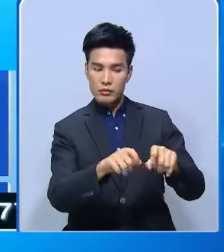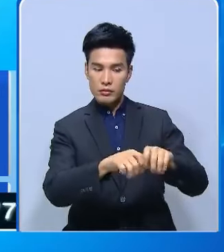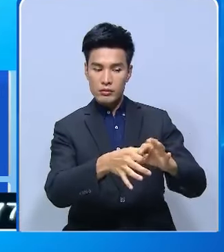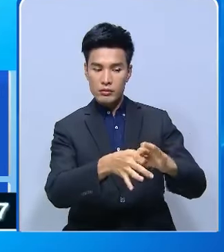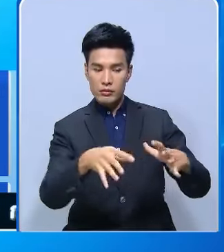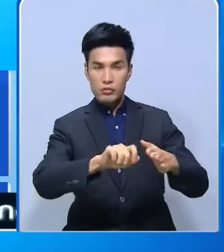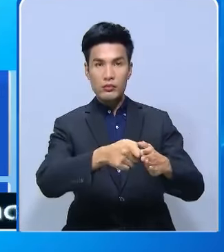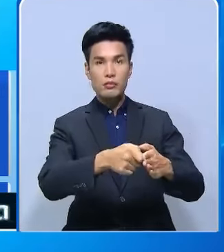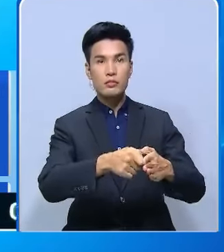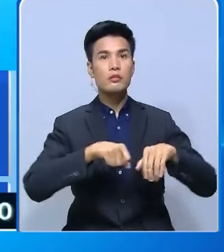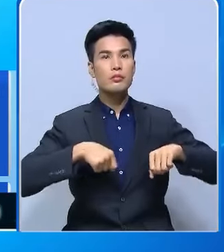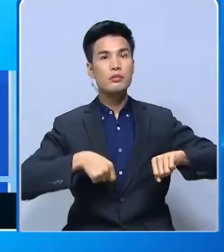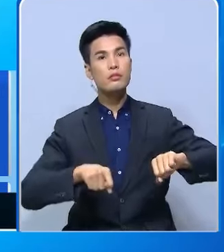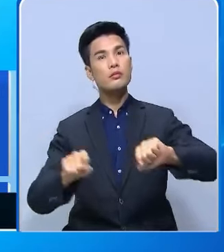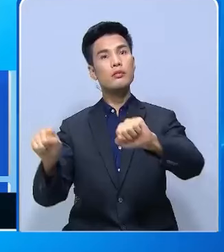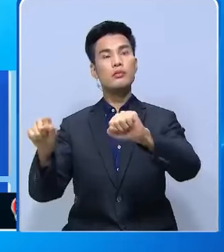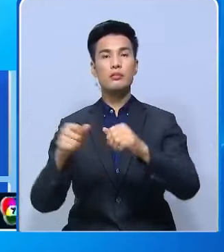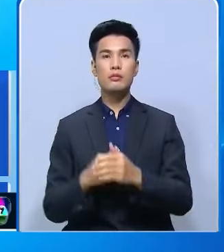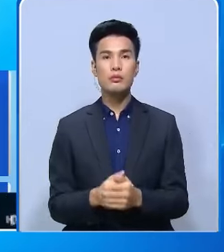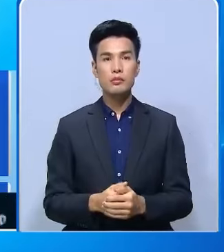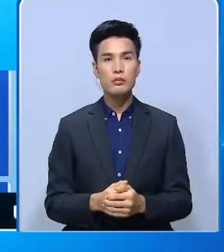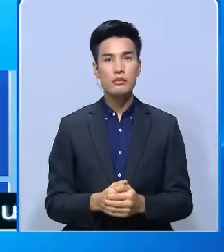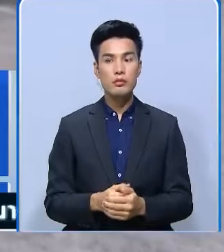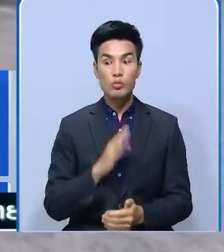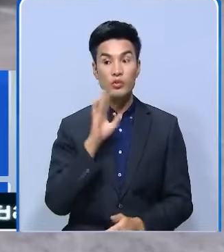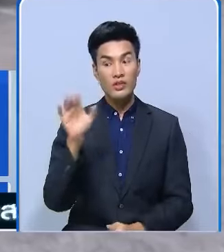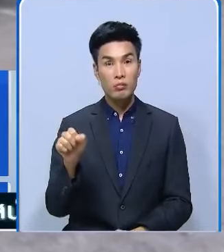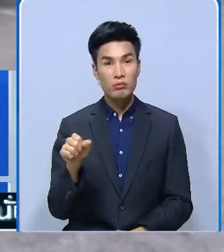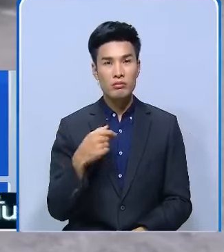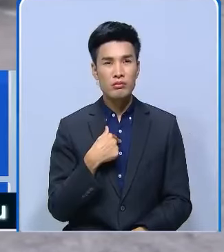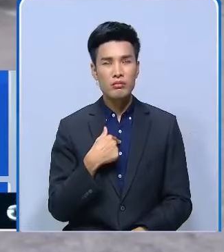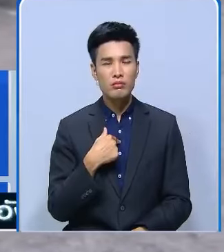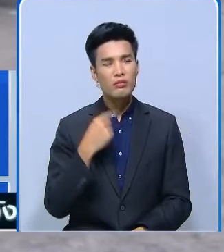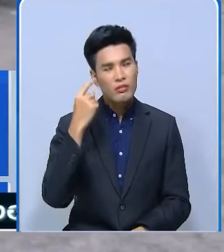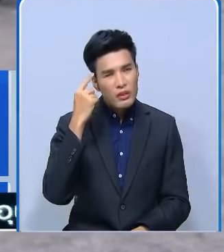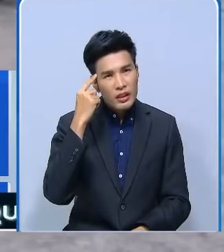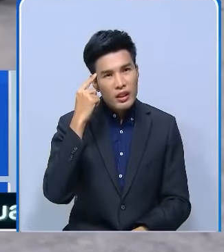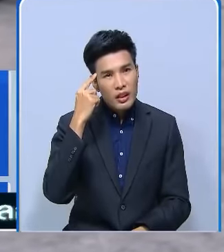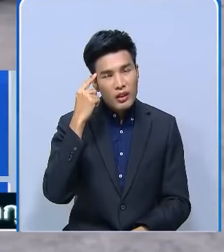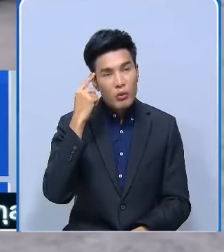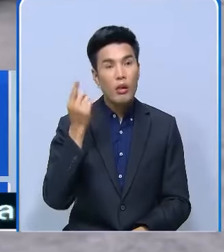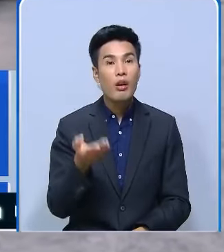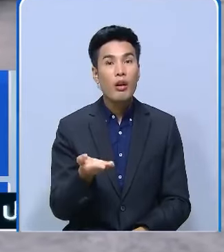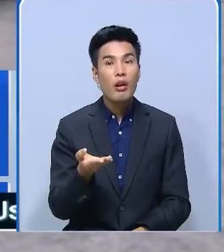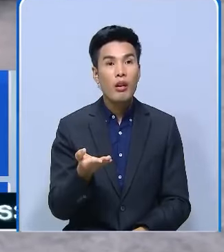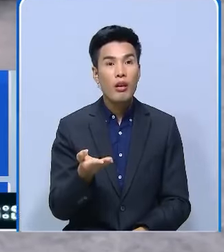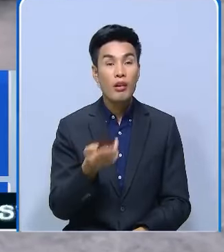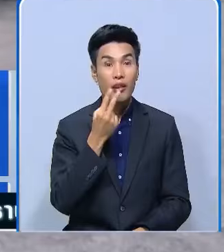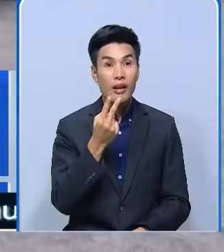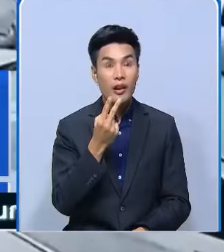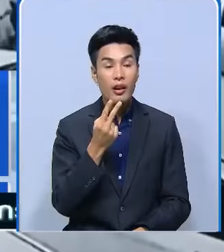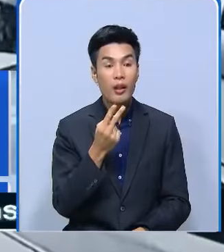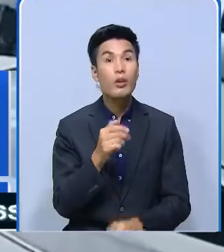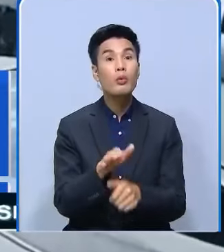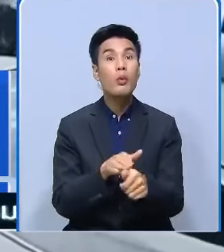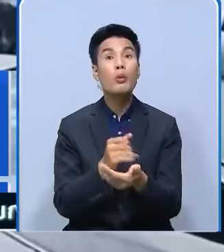แล้วก็ขี่หลบหนีไปหน้าตาเฉยเลย ไม่ใช่เดี๋ยวจับได้จะออกหงายการ์ดนี้นะ ทำไม เพราะว่าเลือกหมู่บ้านดีแล้วนะเอาทำไมอ่ะเอาก็หมู่บ้านเอื้ออาท